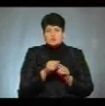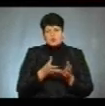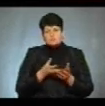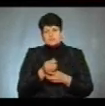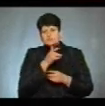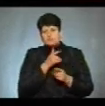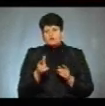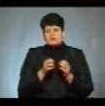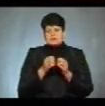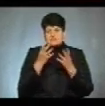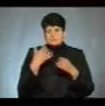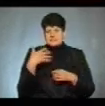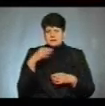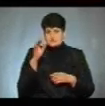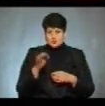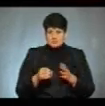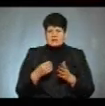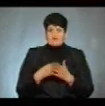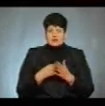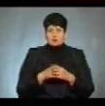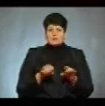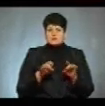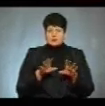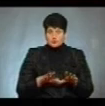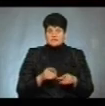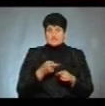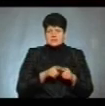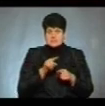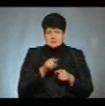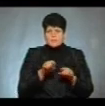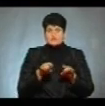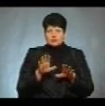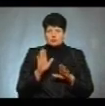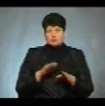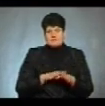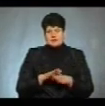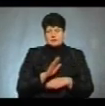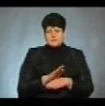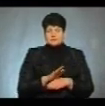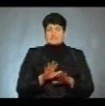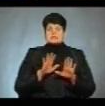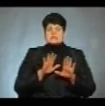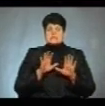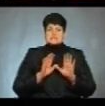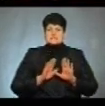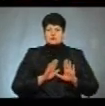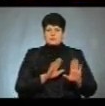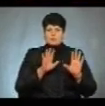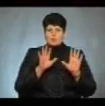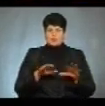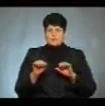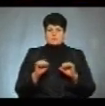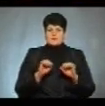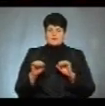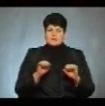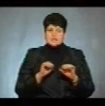днів 50% від вартості цієї постанови, і така постанова буде вважатися виконаною. Заступник голови правління автомобільного клубу «Стрітер